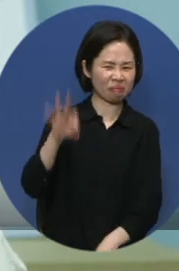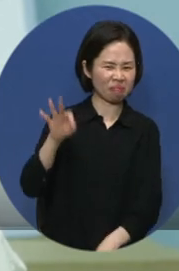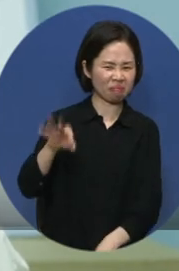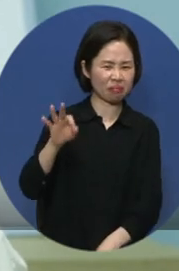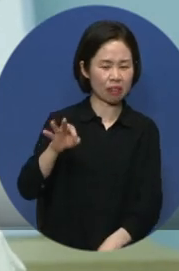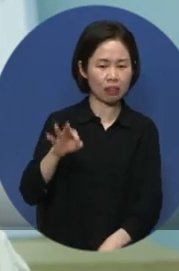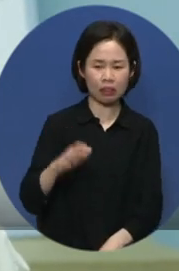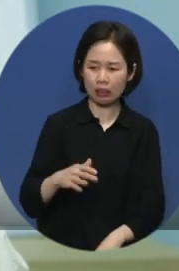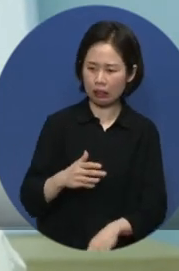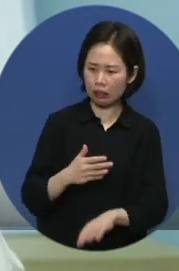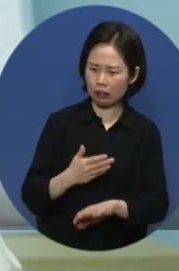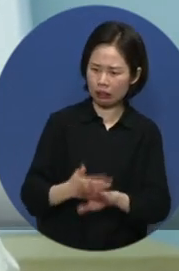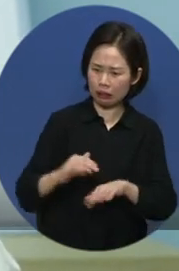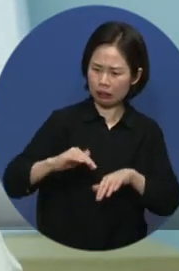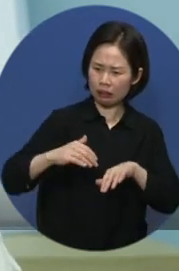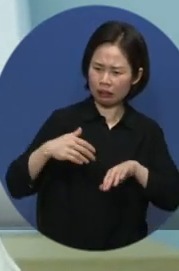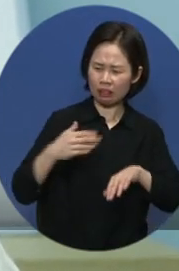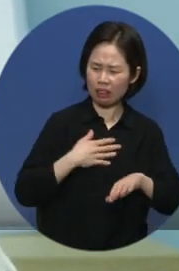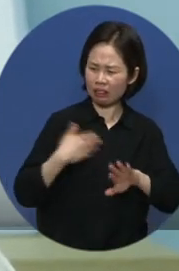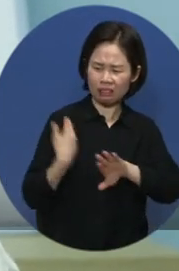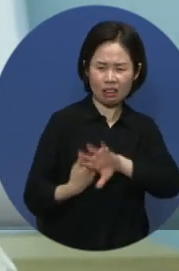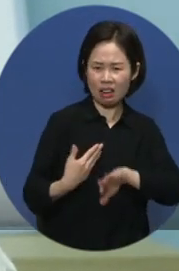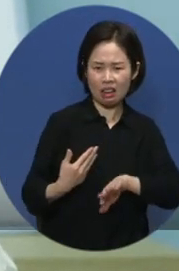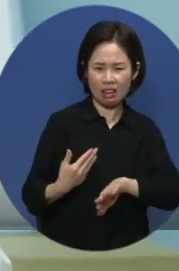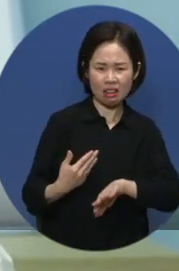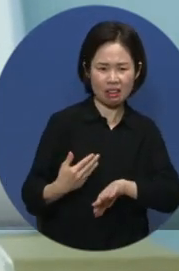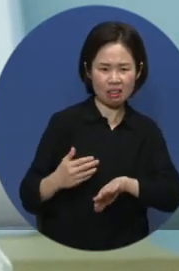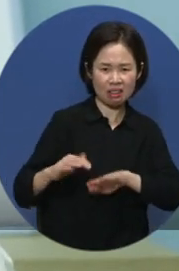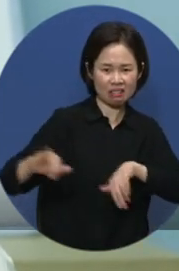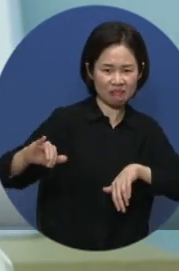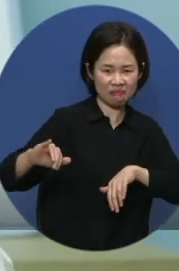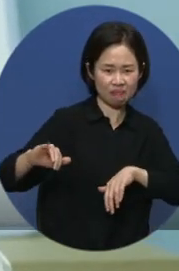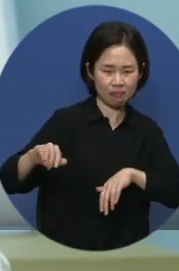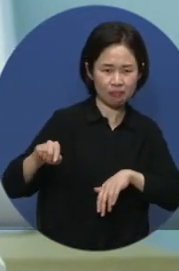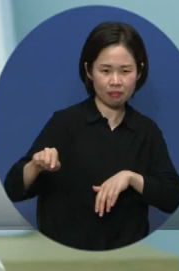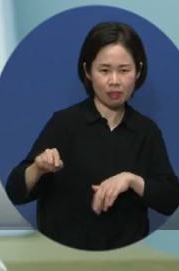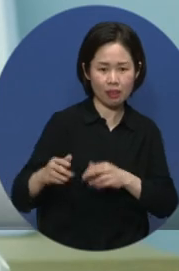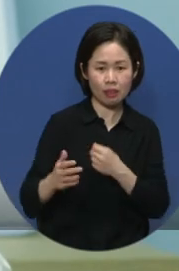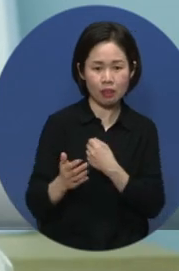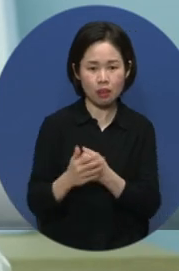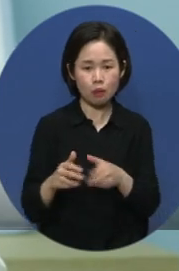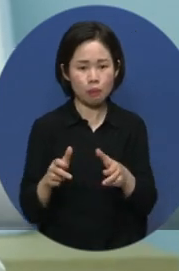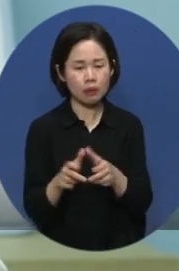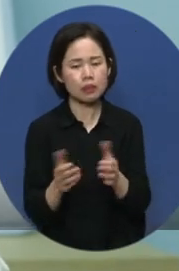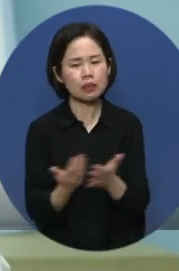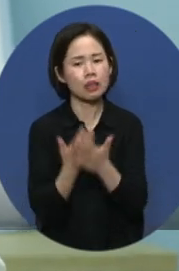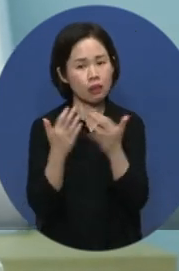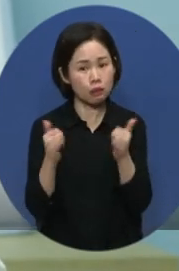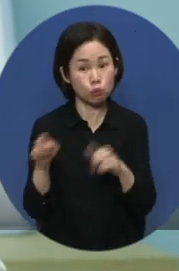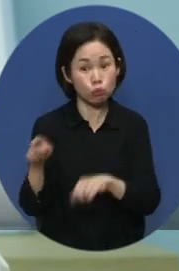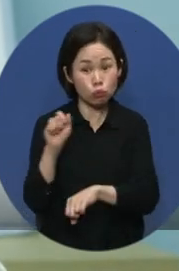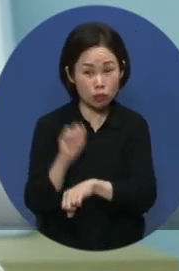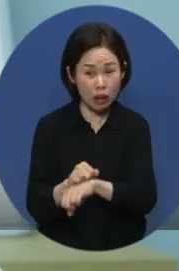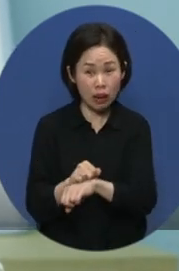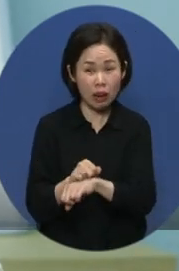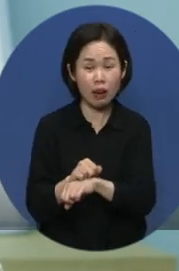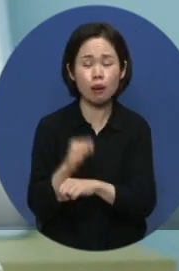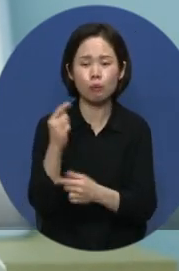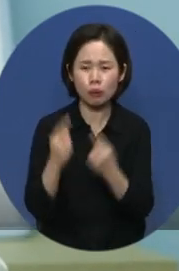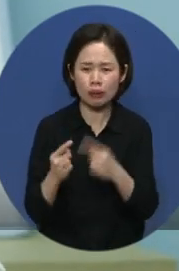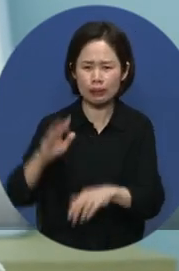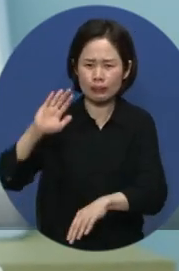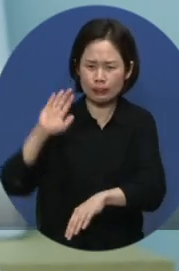혹은 나와 다른 존재로 바라보게 되면서 발달장애인 잘하고 있는 것보다 장애, 그러니까 잘하지 못하는 것이